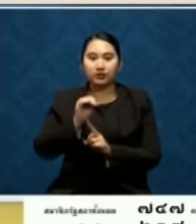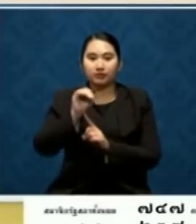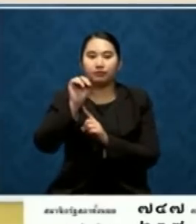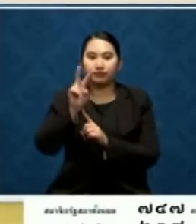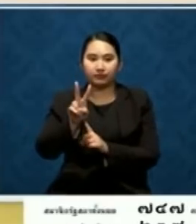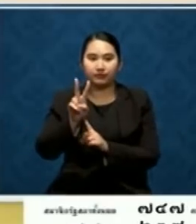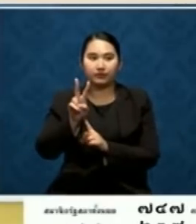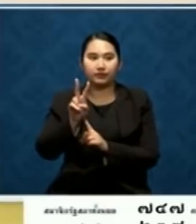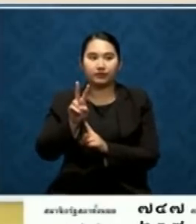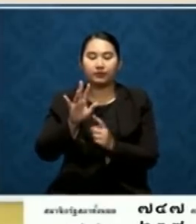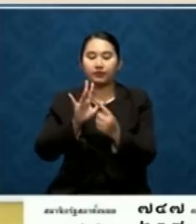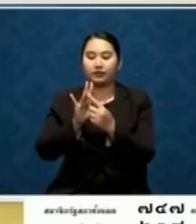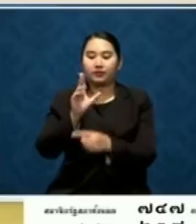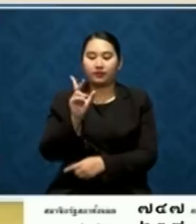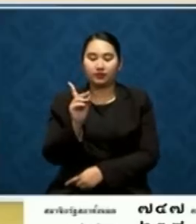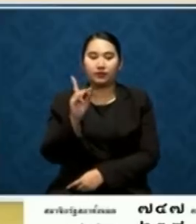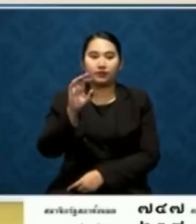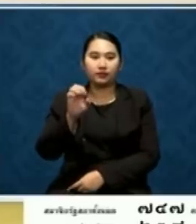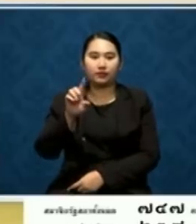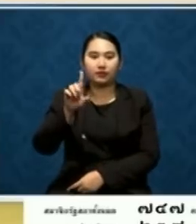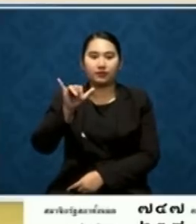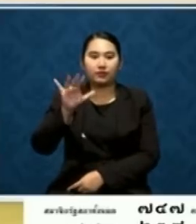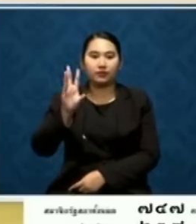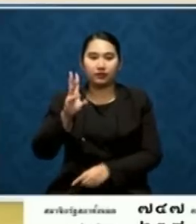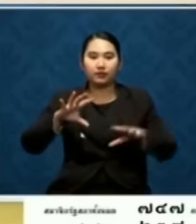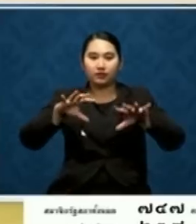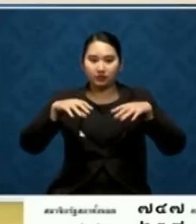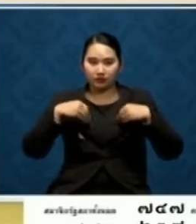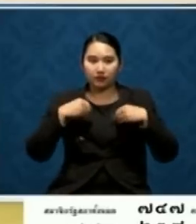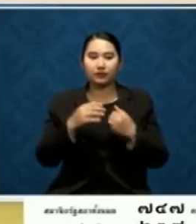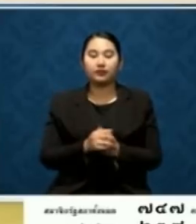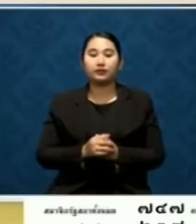42นายเกียวแก้วสุทอ เห็นชอบครับ